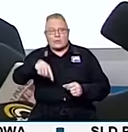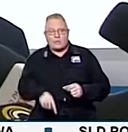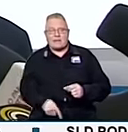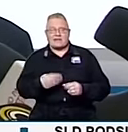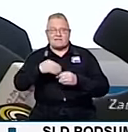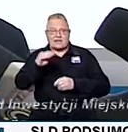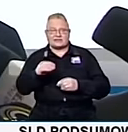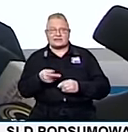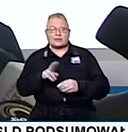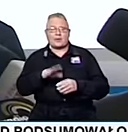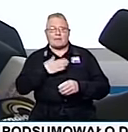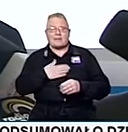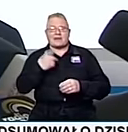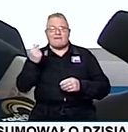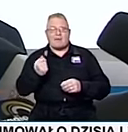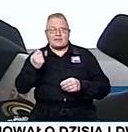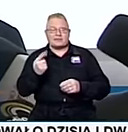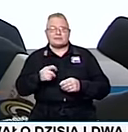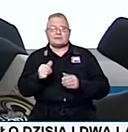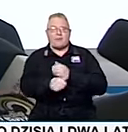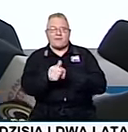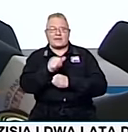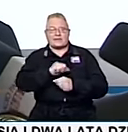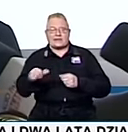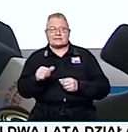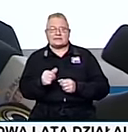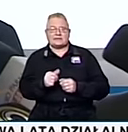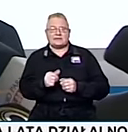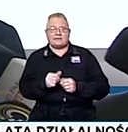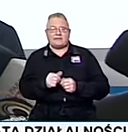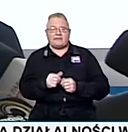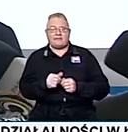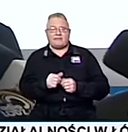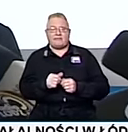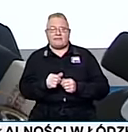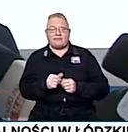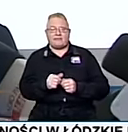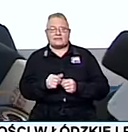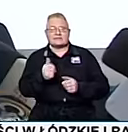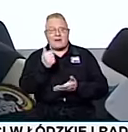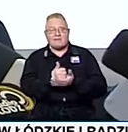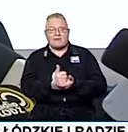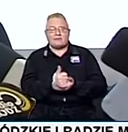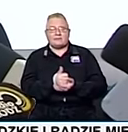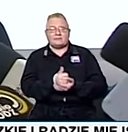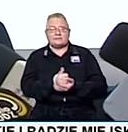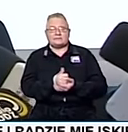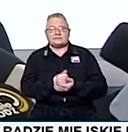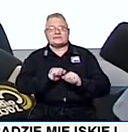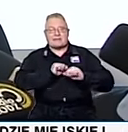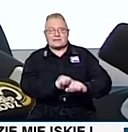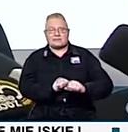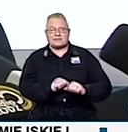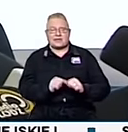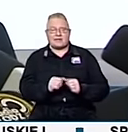tego, które mamy dzisiaj na Fabrycznym, spowodowane jest tutaj oczywiście kwestią